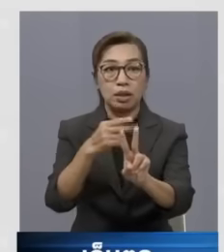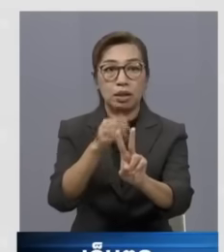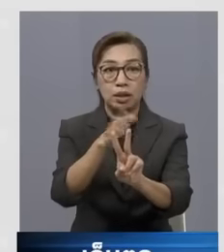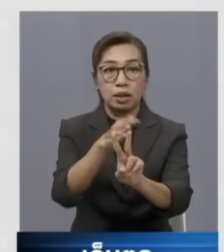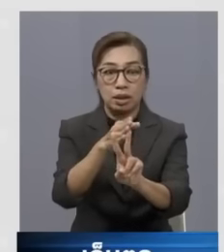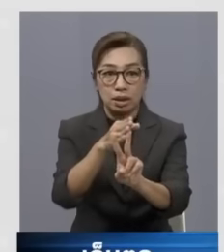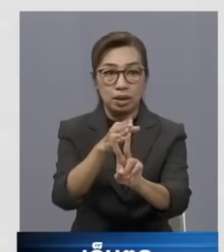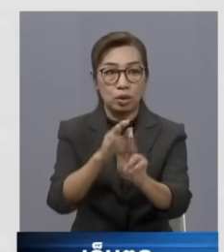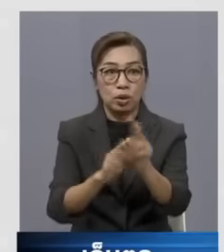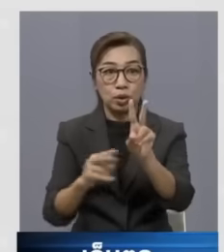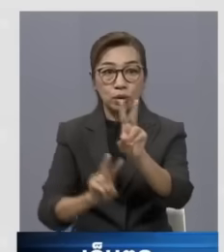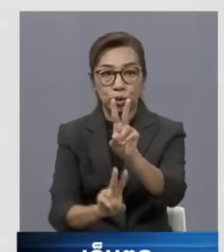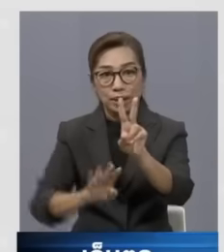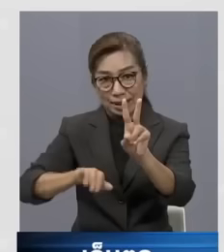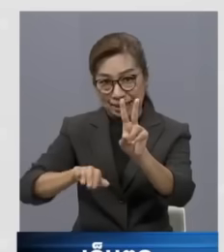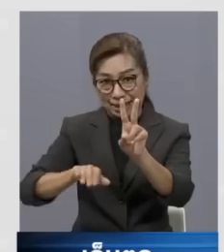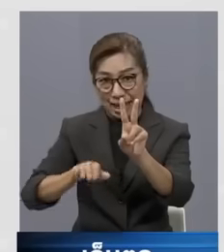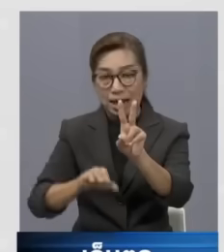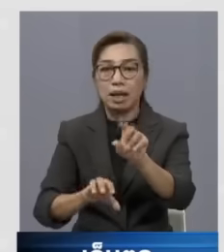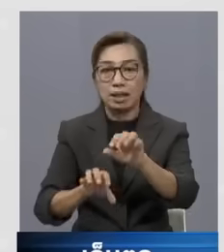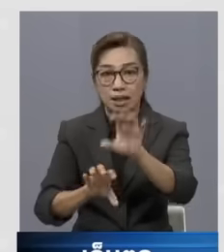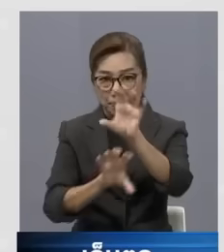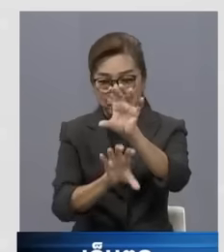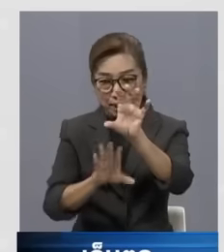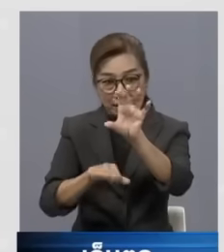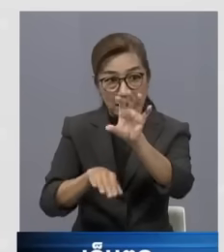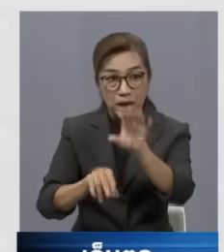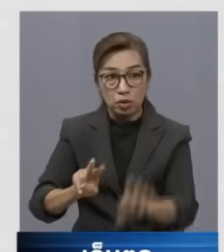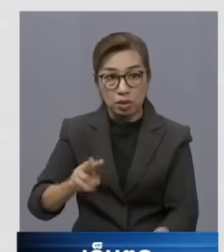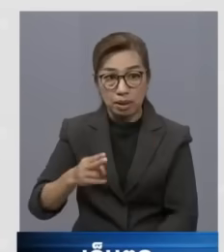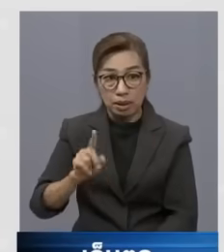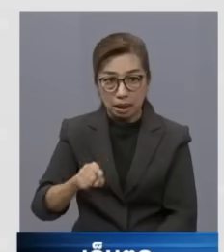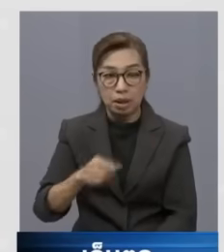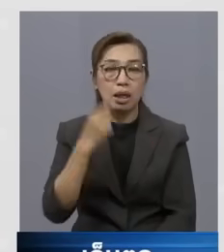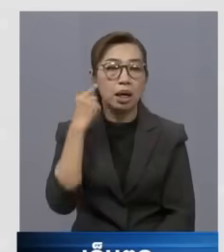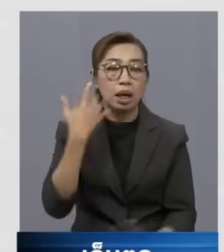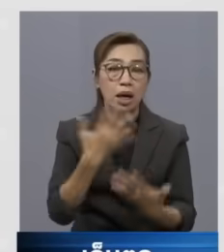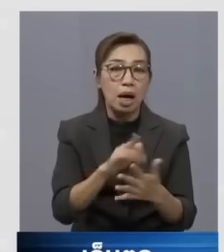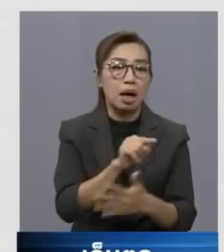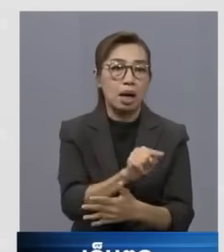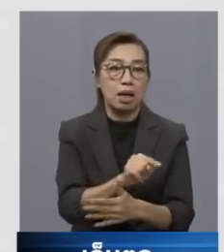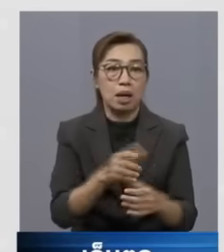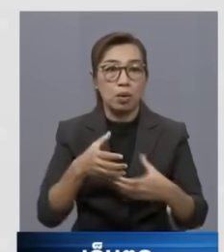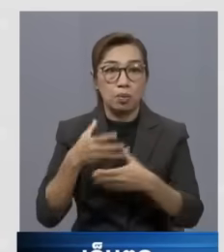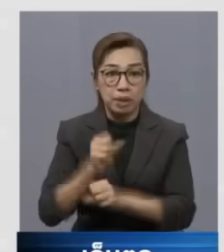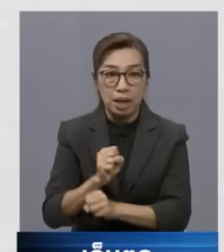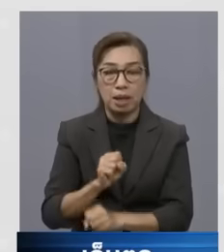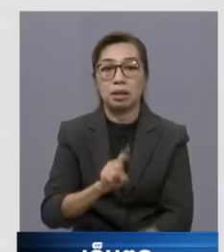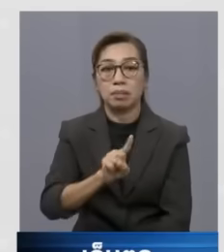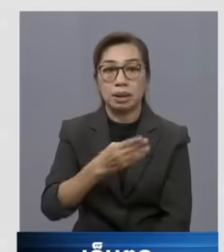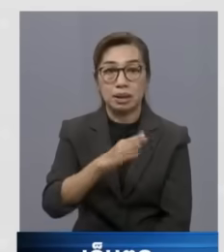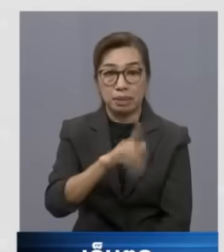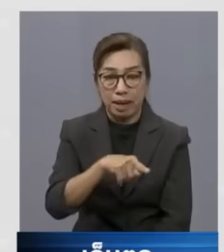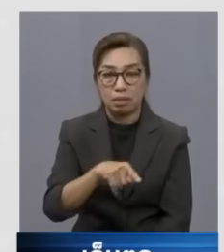คุณพายัพผ่องใสก่อนนะได้ที่ 21,000บาทแล้วถึงเป็นประชาธิปัตย์ 14,000บาทเพื่อไทยตอนนี้ประกาศยกธงขาวแล้ว